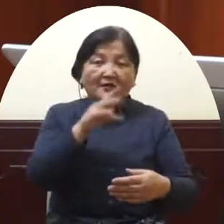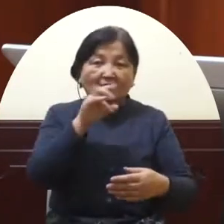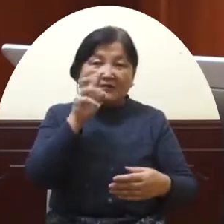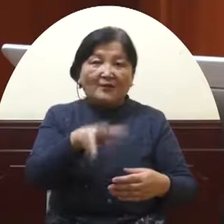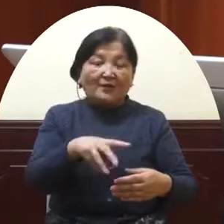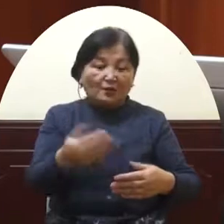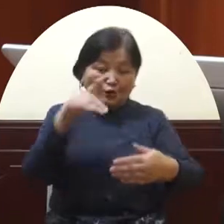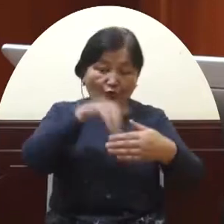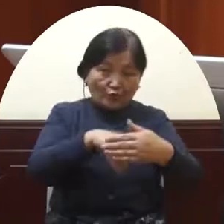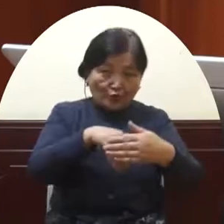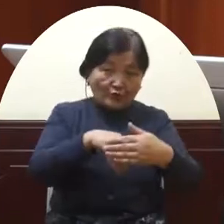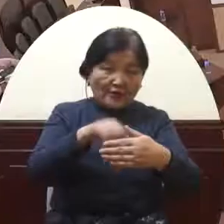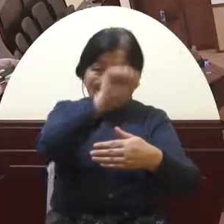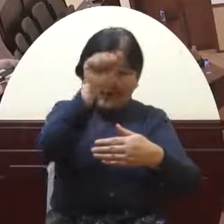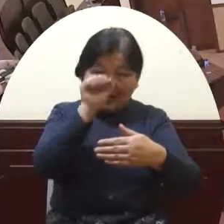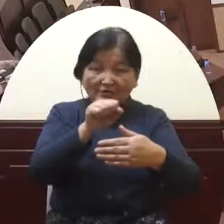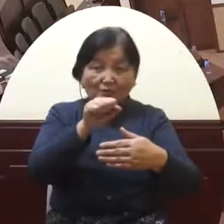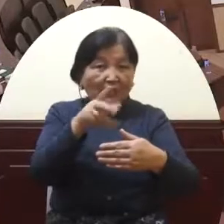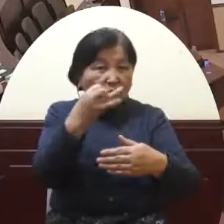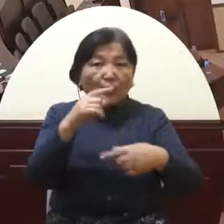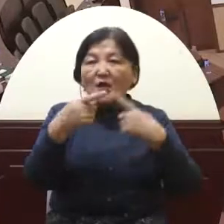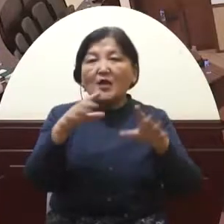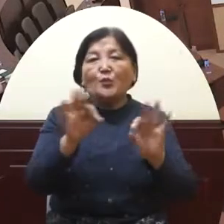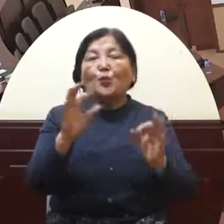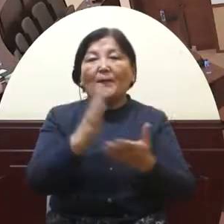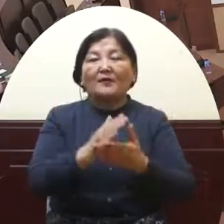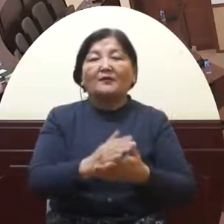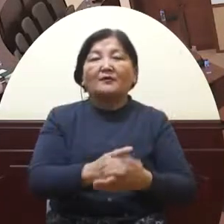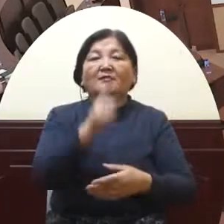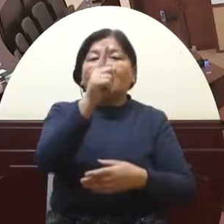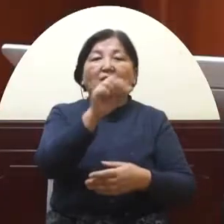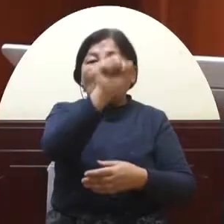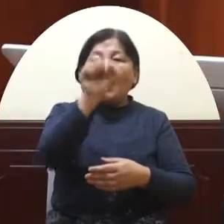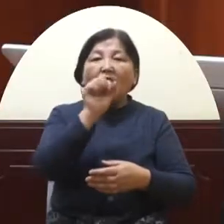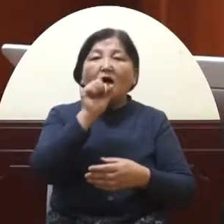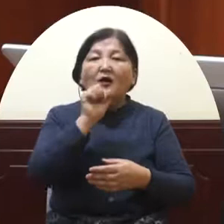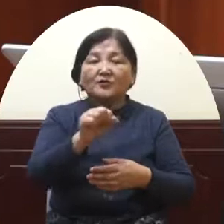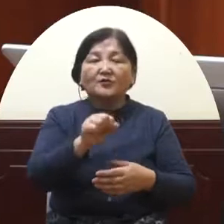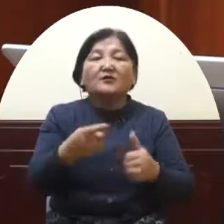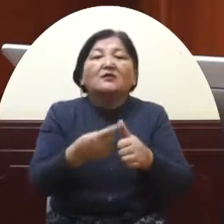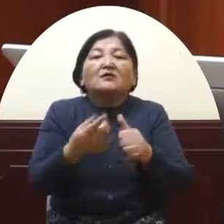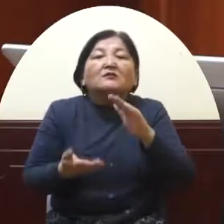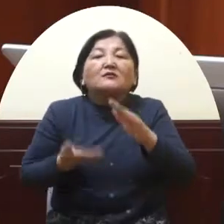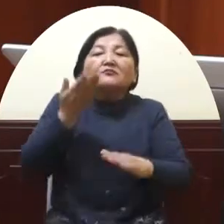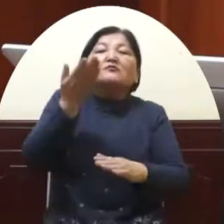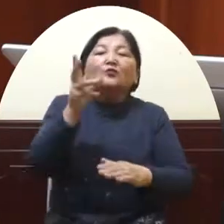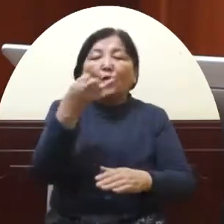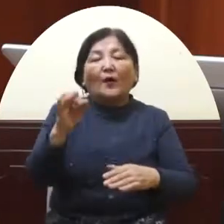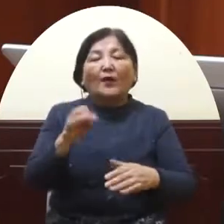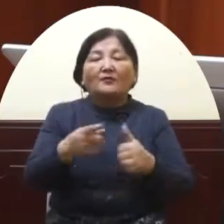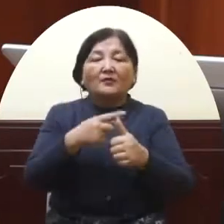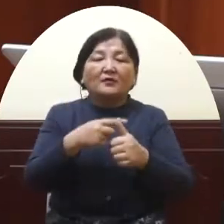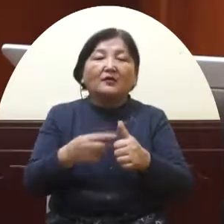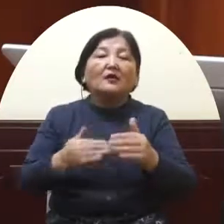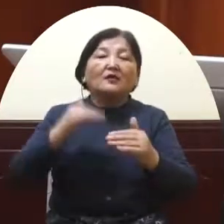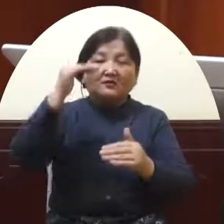дотоод арчлын тухайн асуудлыг ярихгүй байна. Нэг л асуудал нь зөвхөн нэр дэвшигчийг тодруулах тухайн асуудал. Монголд улс